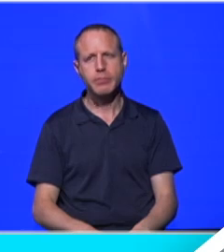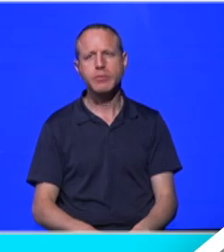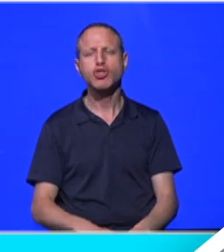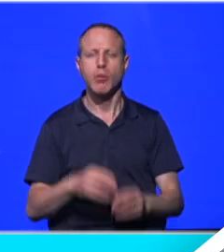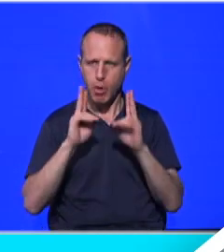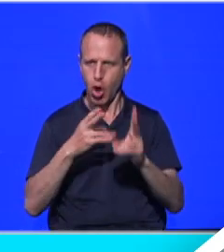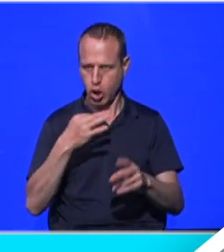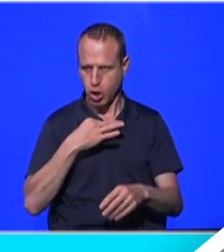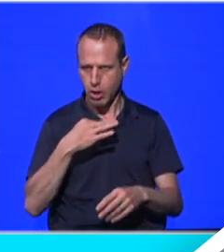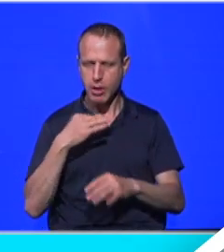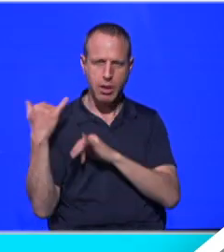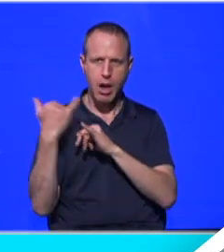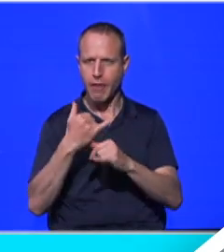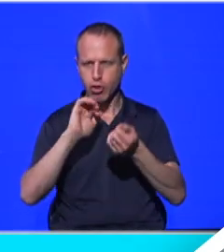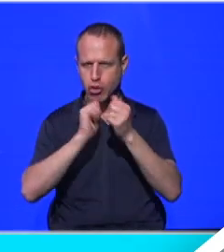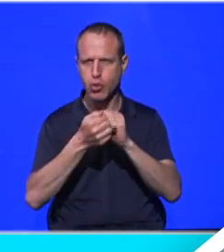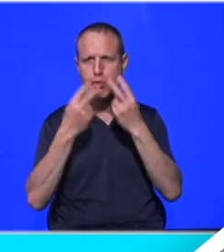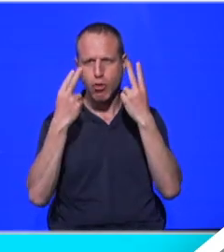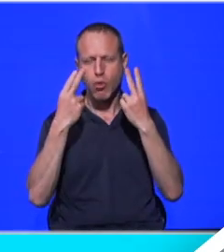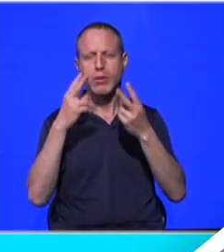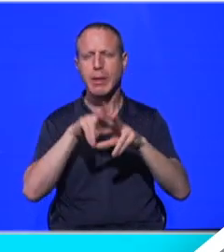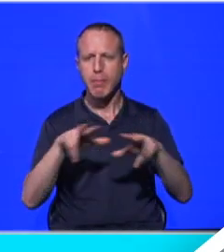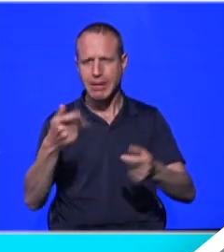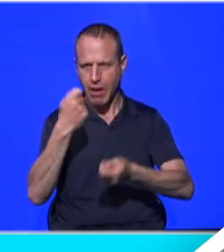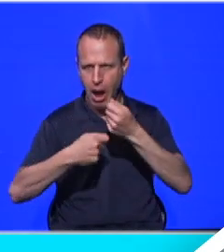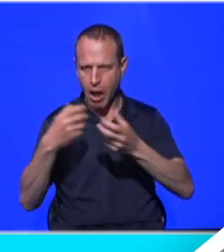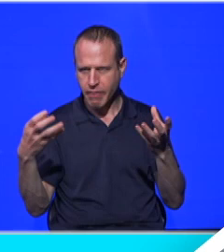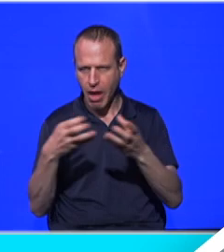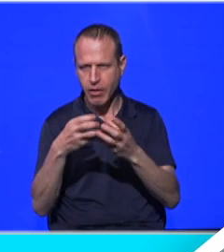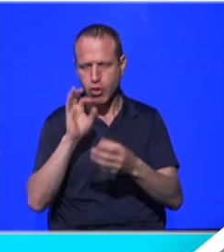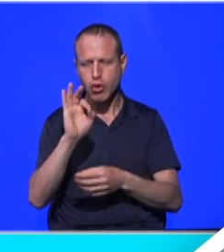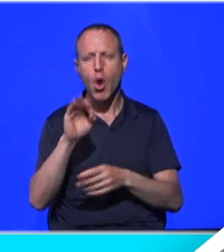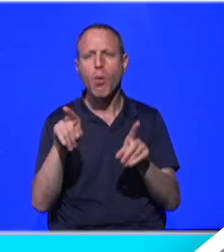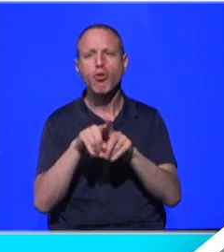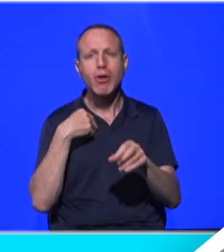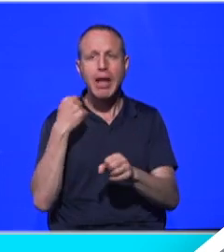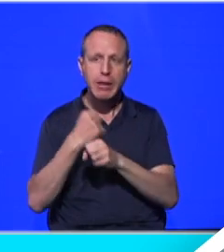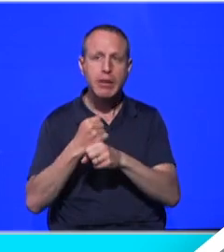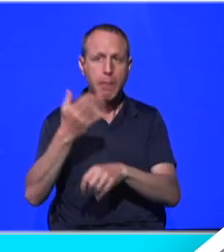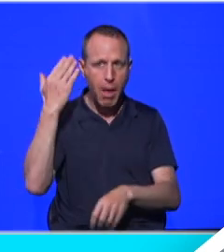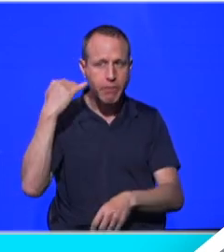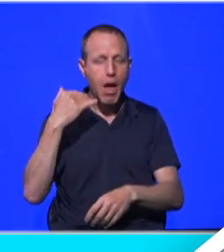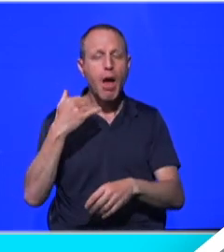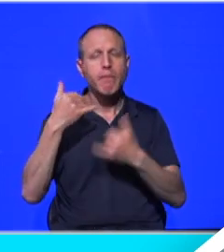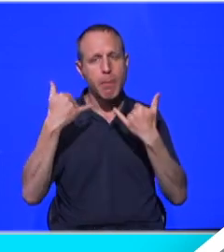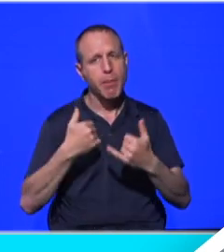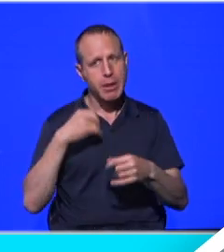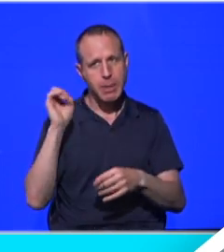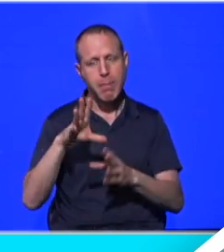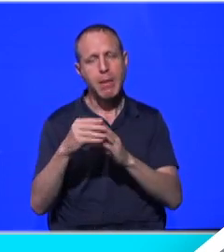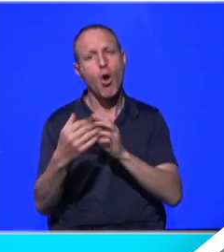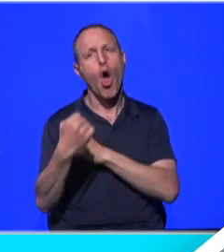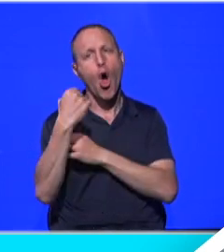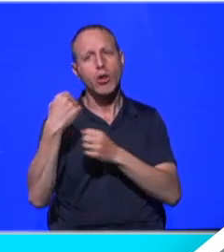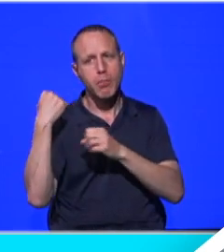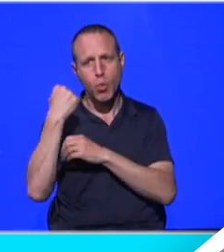שביכולתי להביא לשינוי משמעותי במצב הכלכלי והחברתי שלו, כפי שכבר עשיתי בעבר. והפעם אני בא בכוחות מחוזקים,